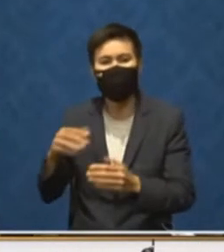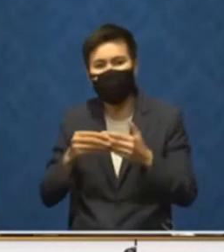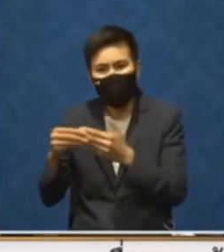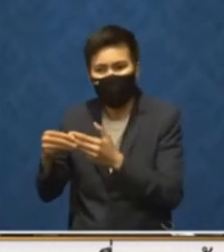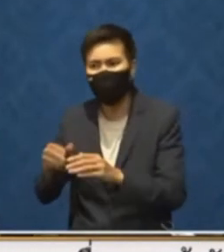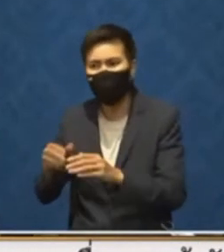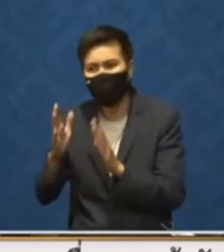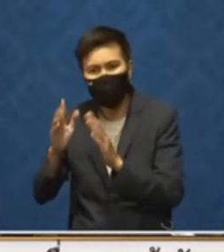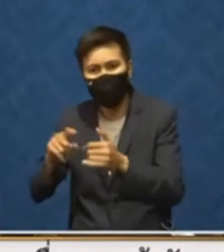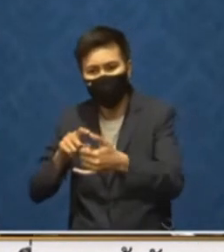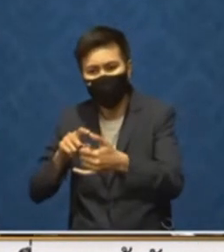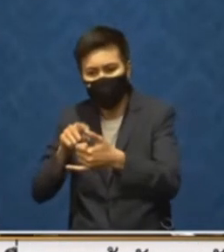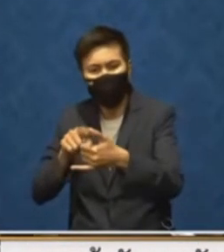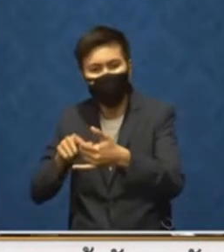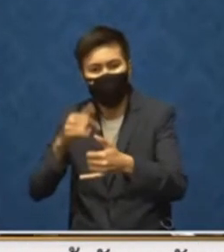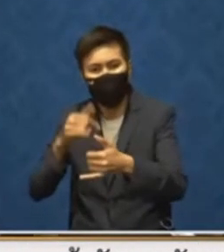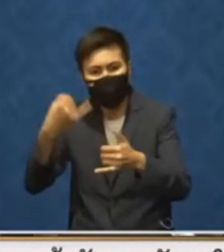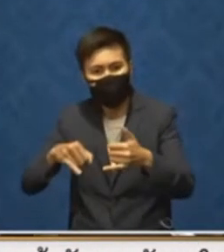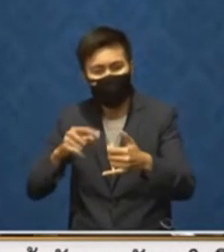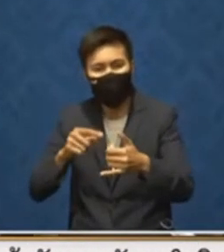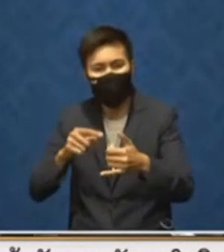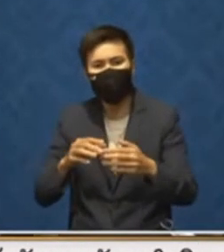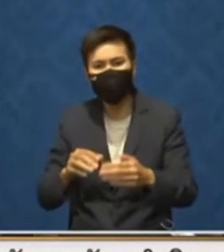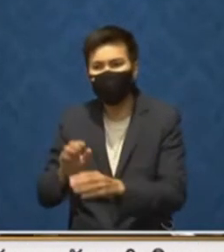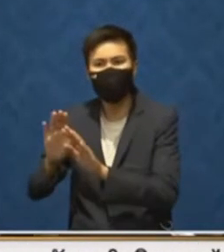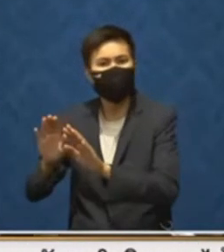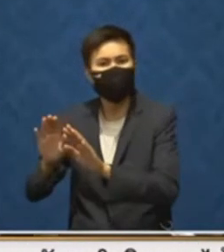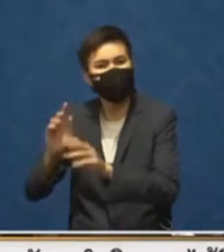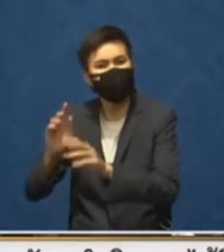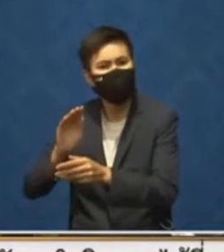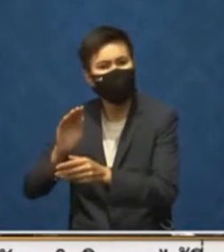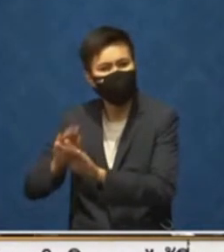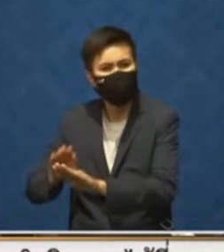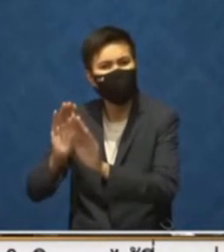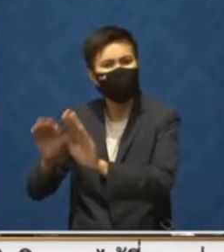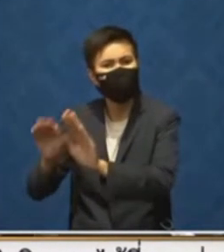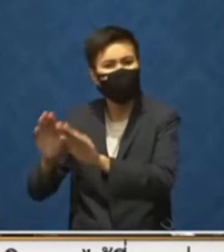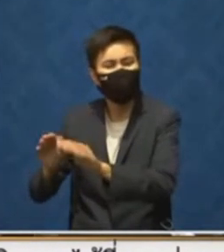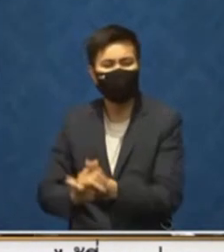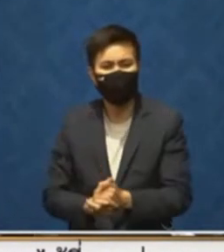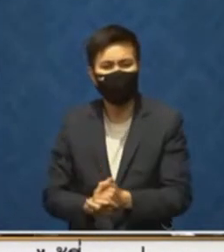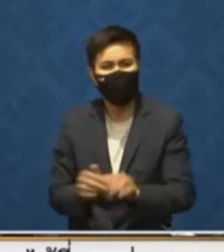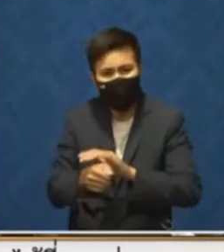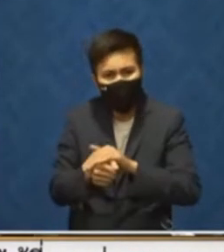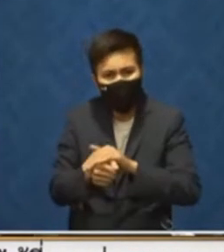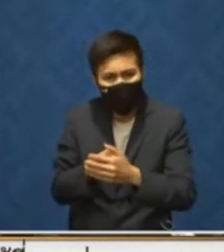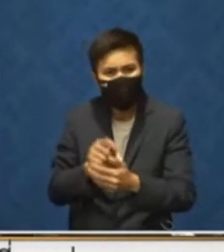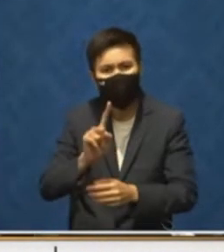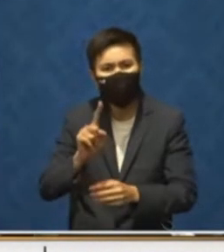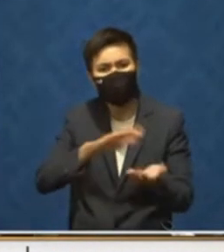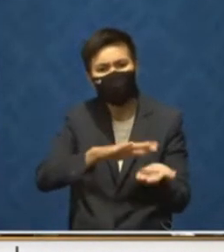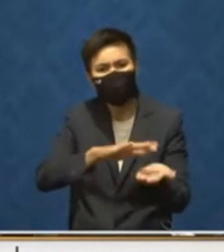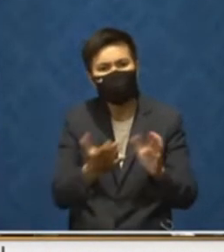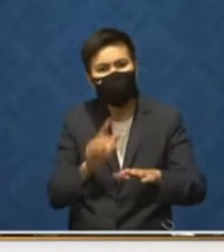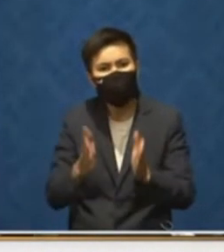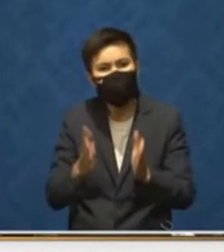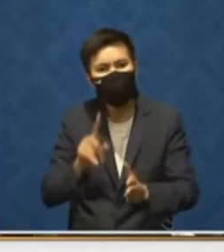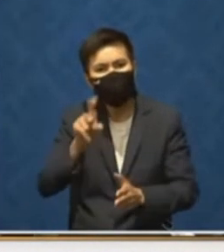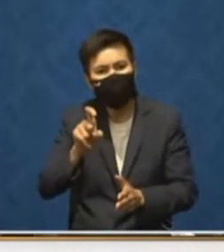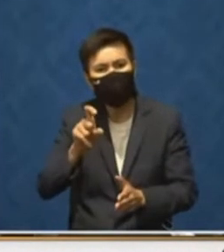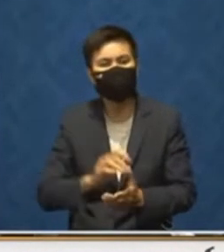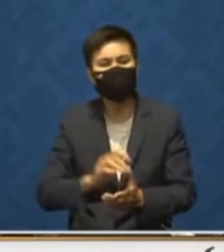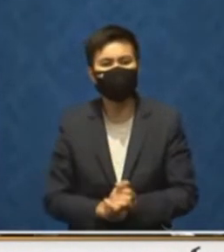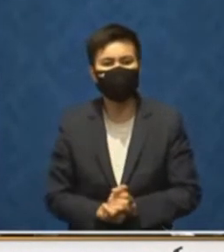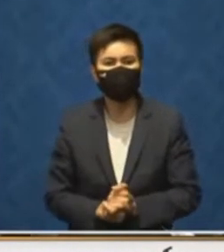แล้วก็ไม่สามารถดำเนินคดีก็ได้เนี่ยคดีแรกเป็นก็ดีของการซ่อนเร้นศพในที่เกิดเหตุ